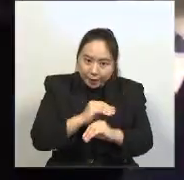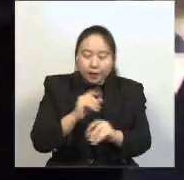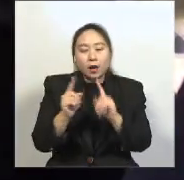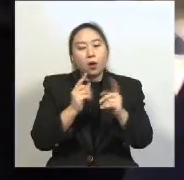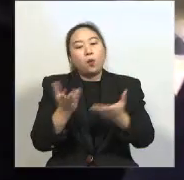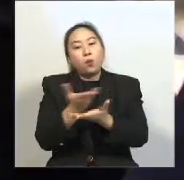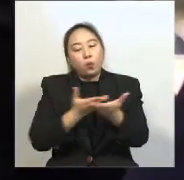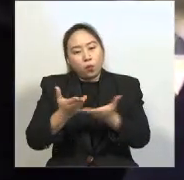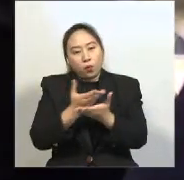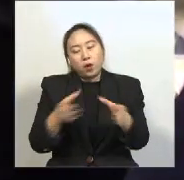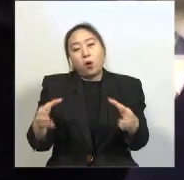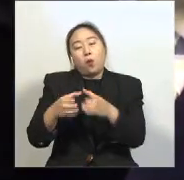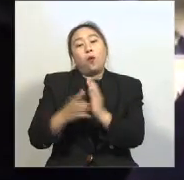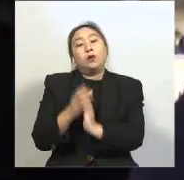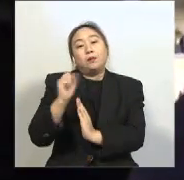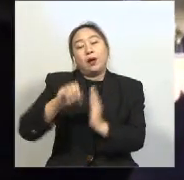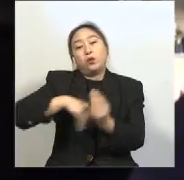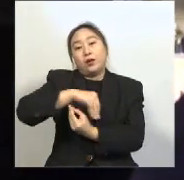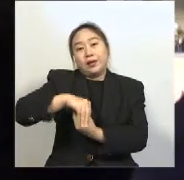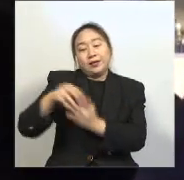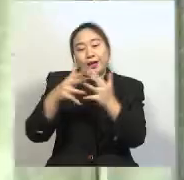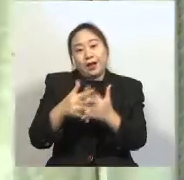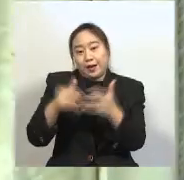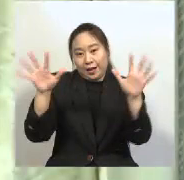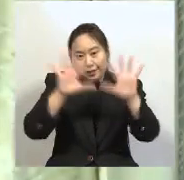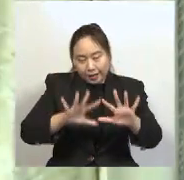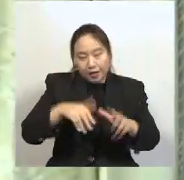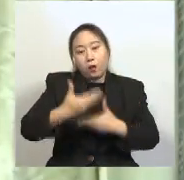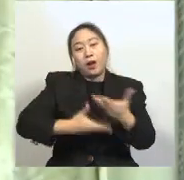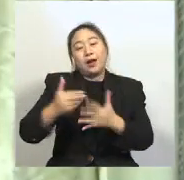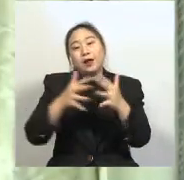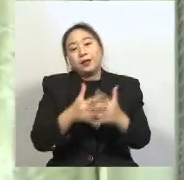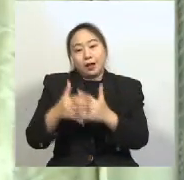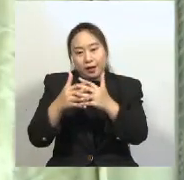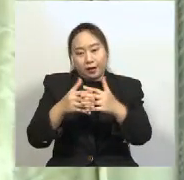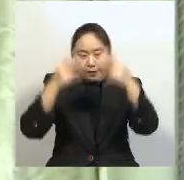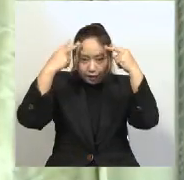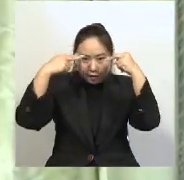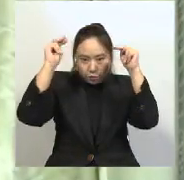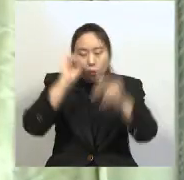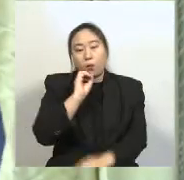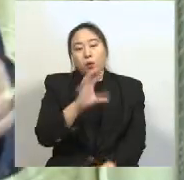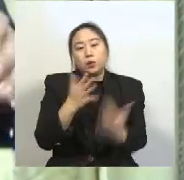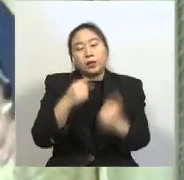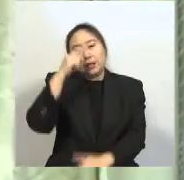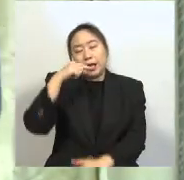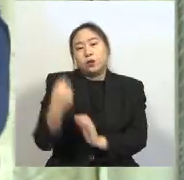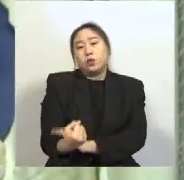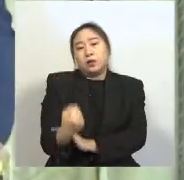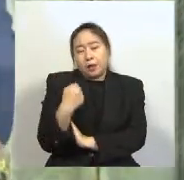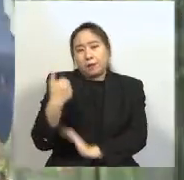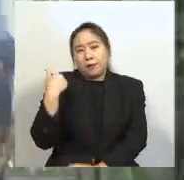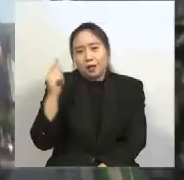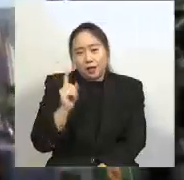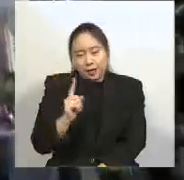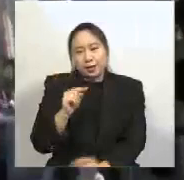ารือร่วมกับสภาธุรกิจสหรัฐและอาเซียนและหอการค้าสหรัฐโดยนายกรัฐมนตรีได้ย้ำจุดแข็งของไทยทั้งทรัพยาก